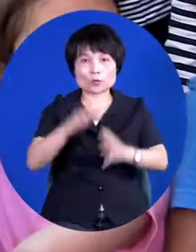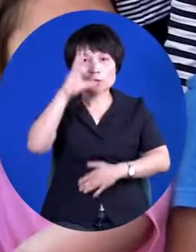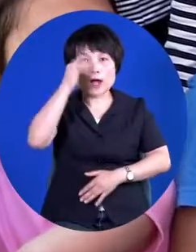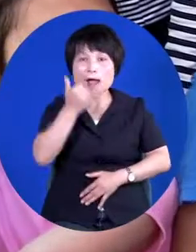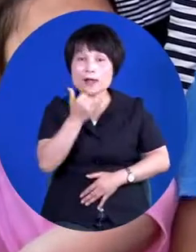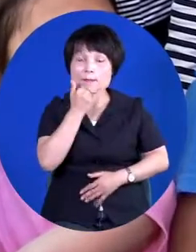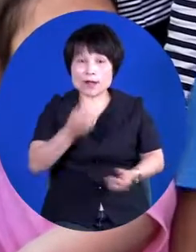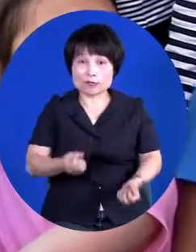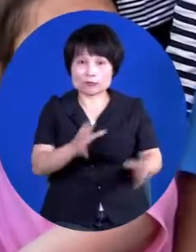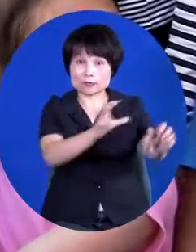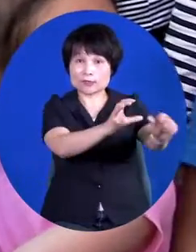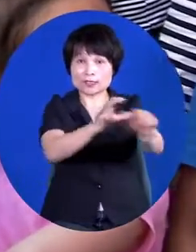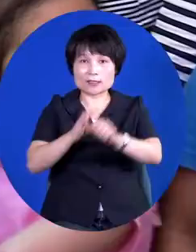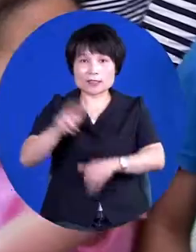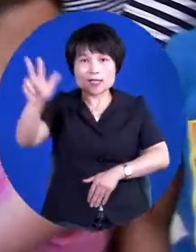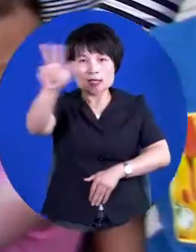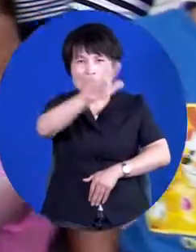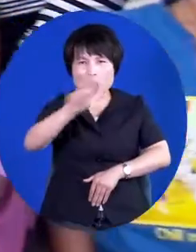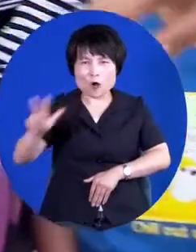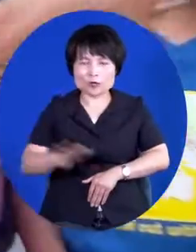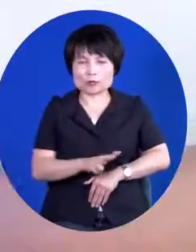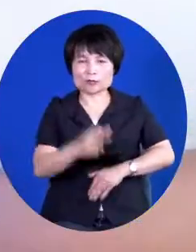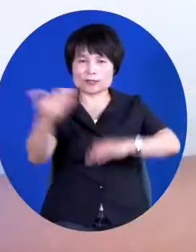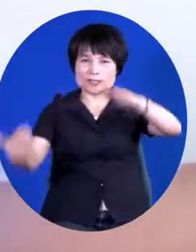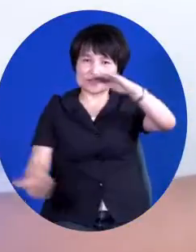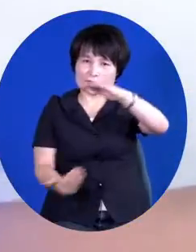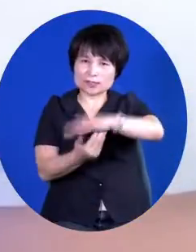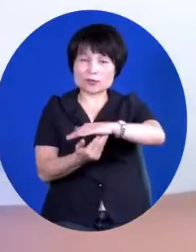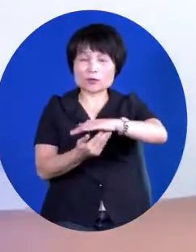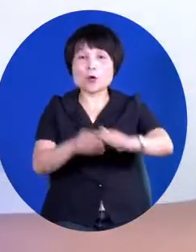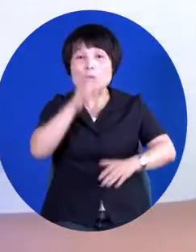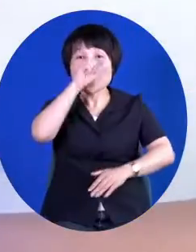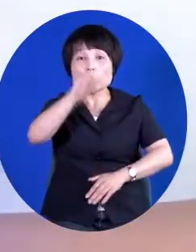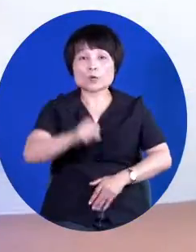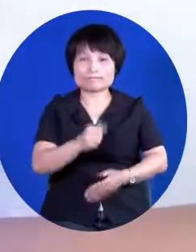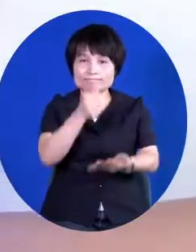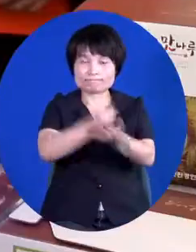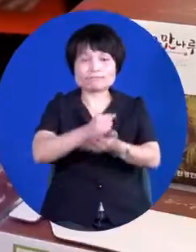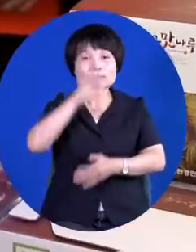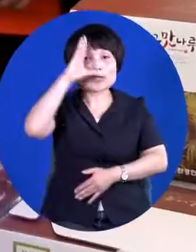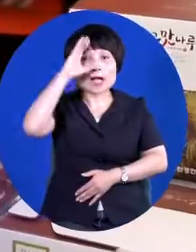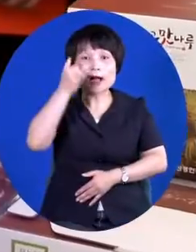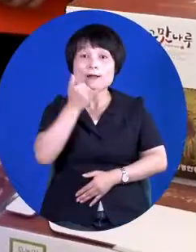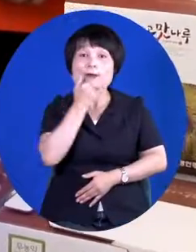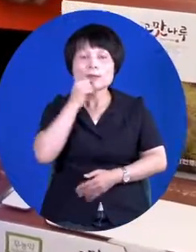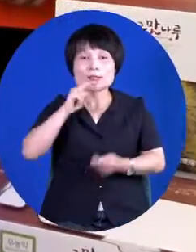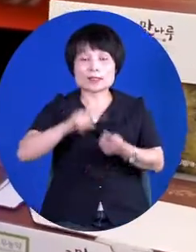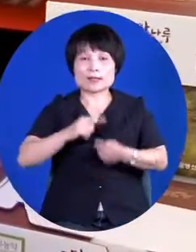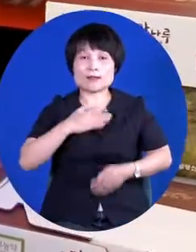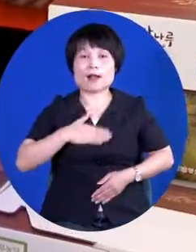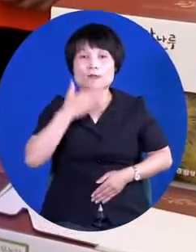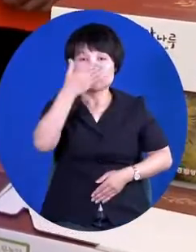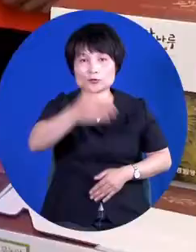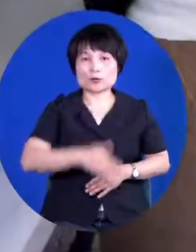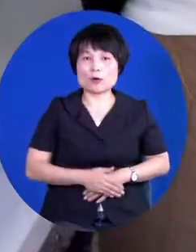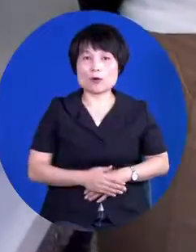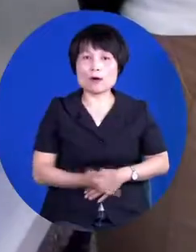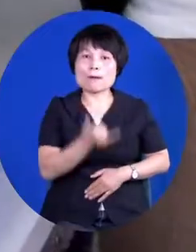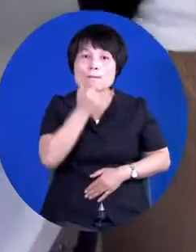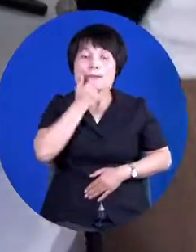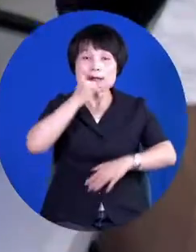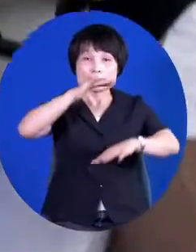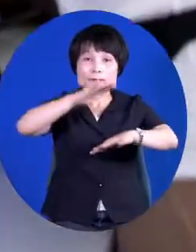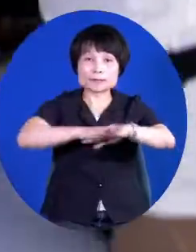통해 공주 알밤이 전국 최고임을 알릴 수 있도록 다양한 프로그램을 준비했다며 이번 축제를 통해 밤 생산